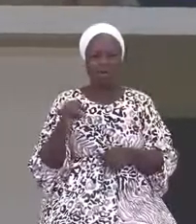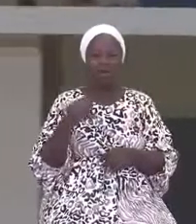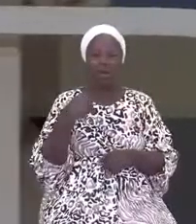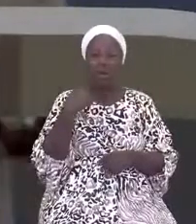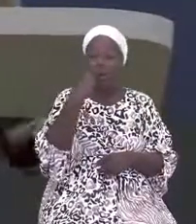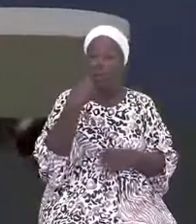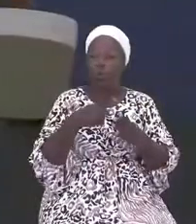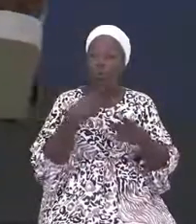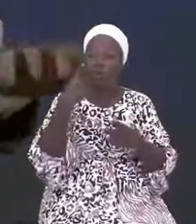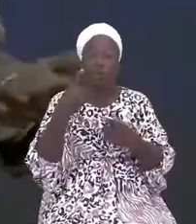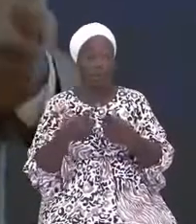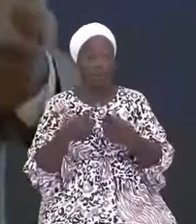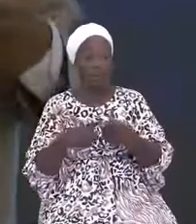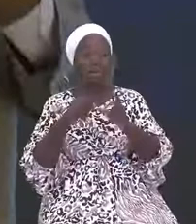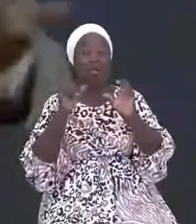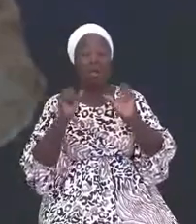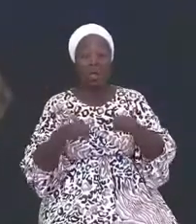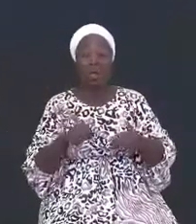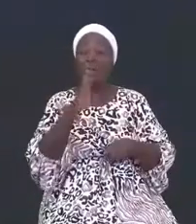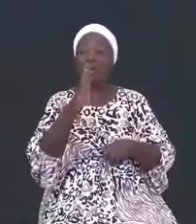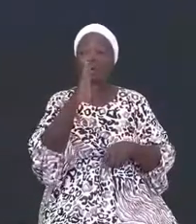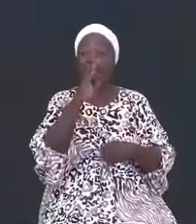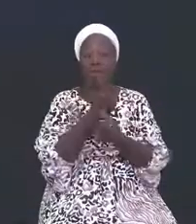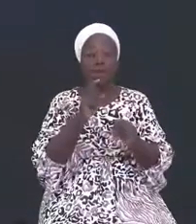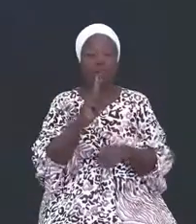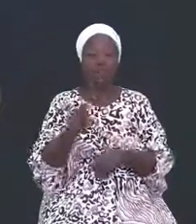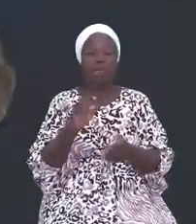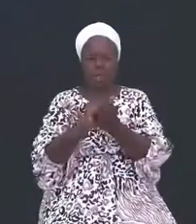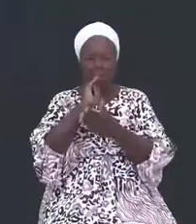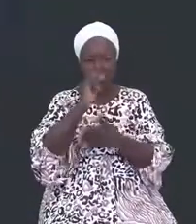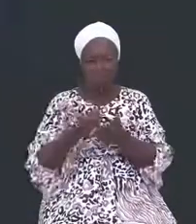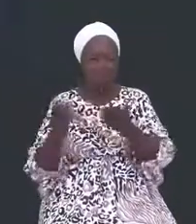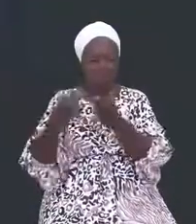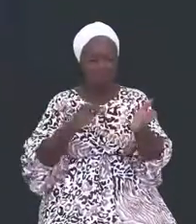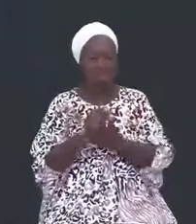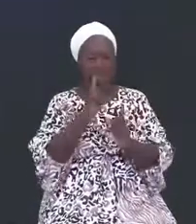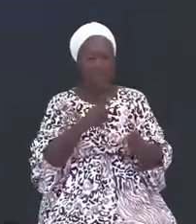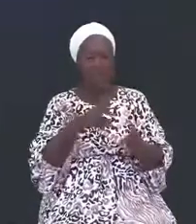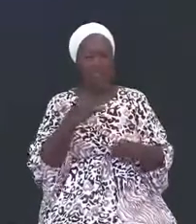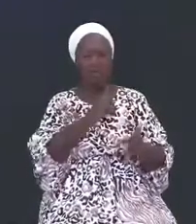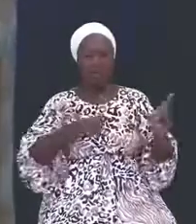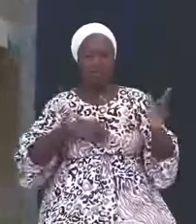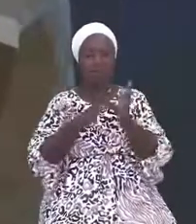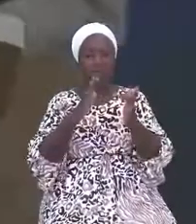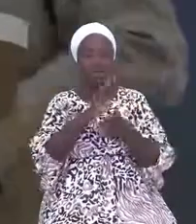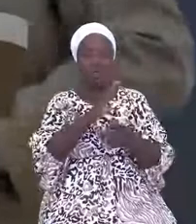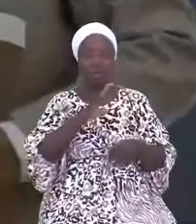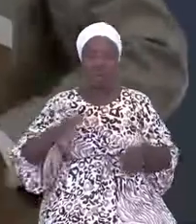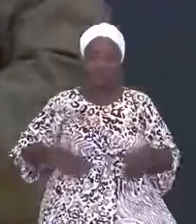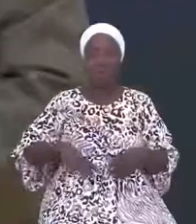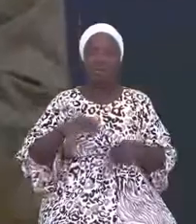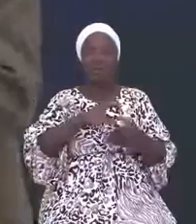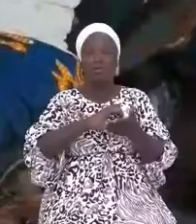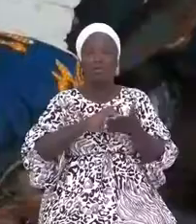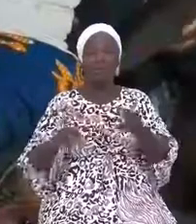peut être sauvé c'est ce qui est conduit à la réponse du Seigneur Jésus-Christ dans le verset